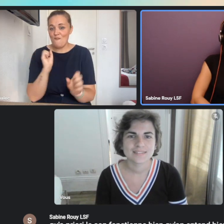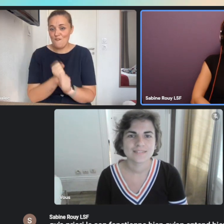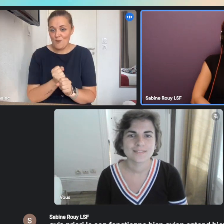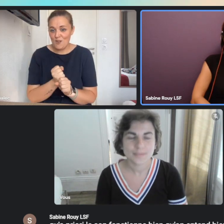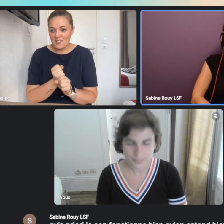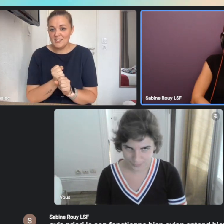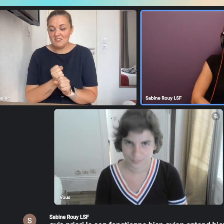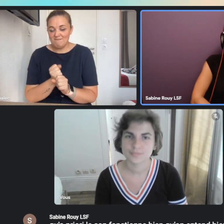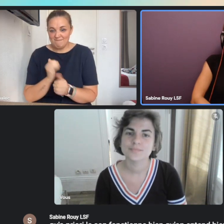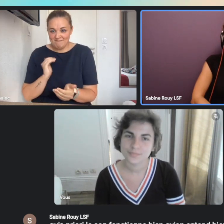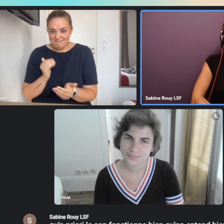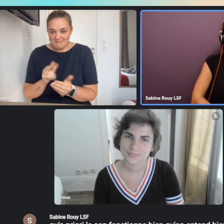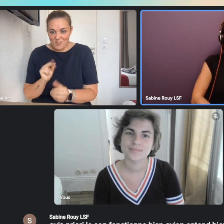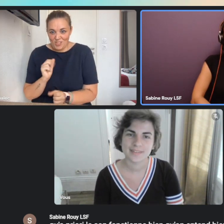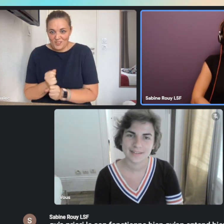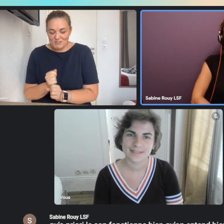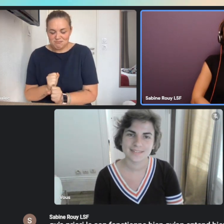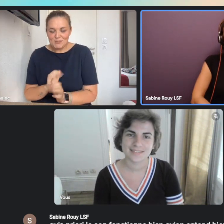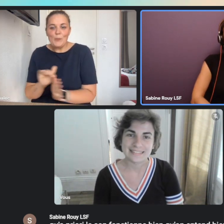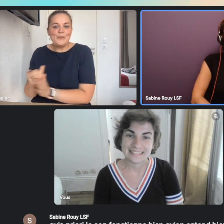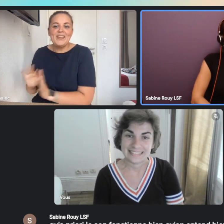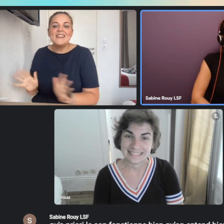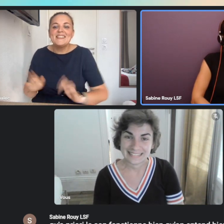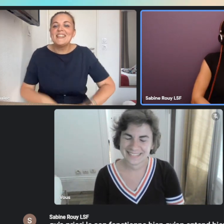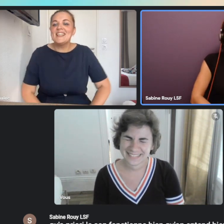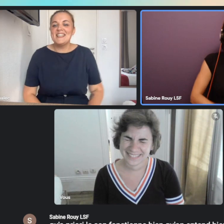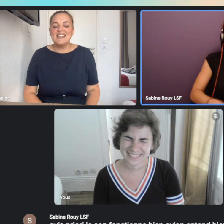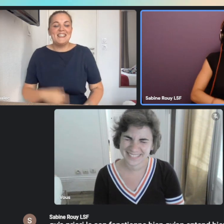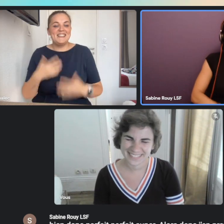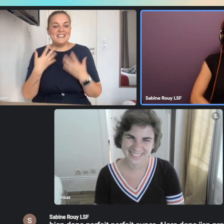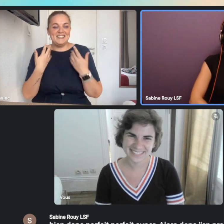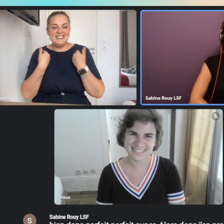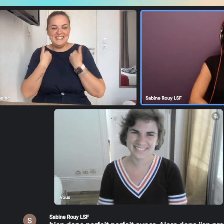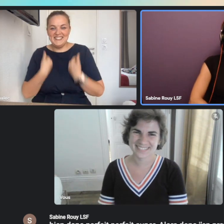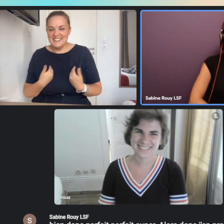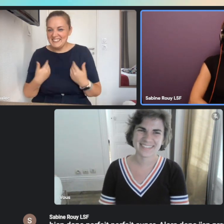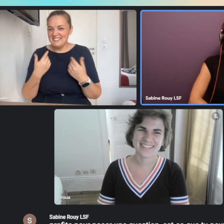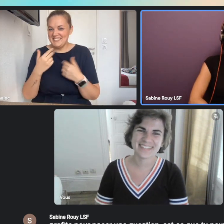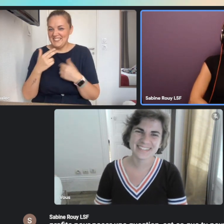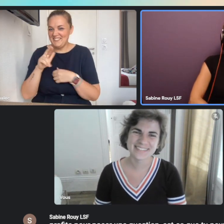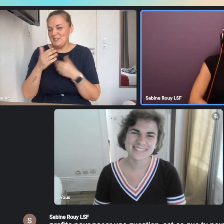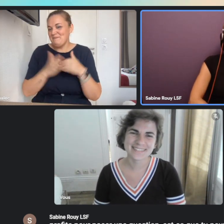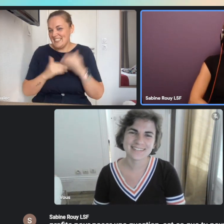Alors, j'ai 29 ans. Je m'approche des 30. Bon, bref, passons à autre chose.